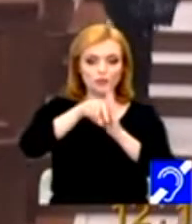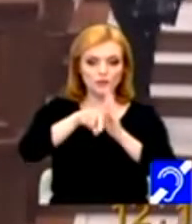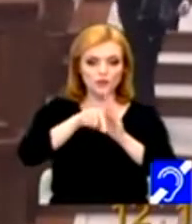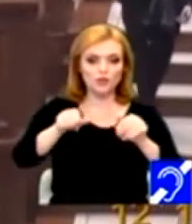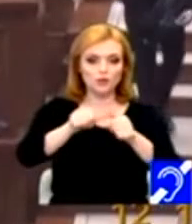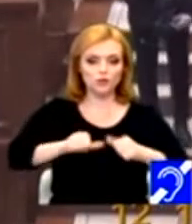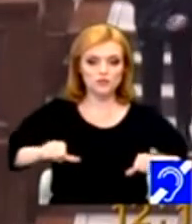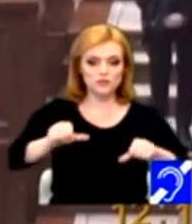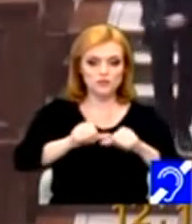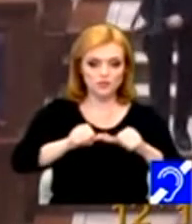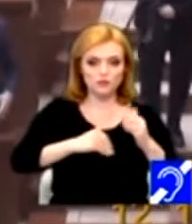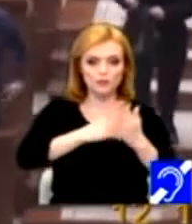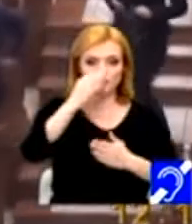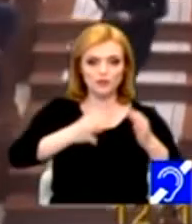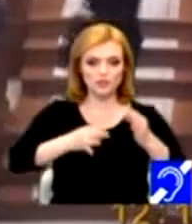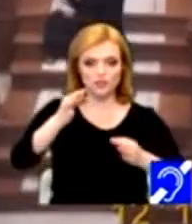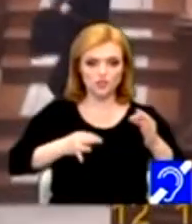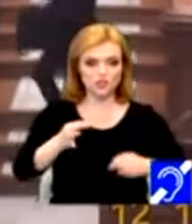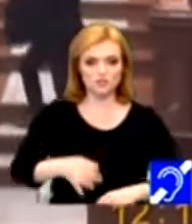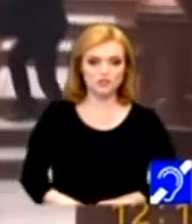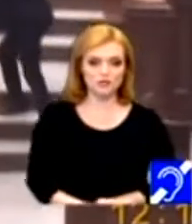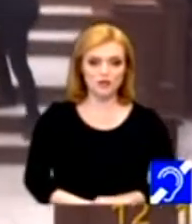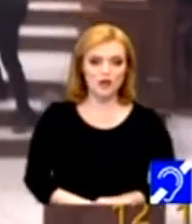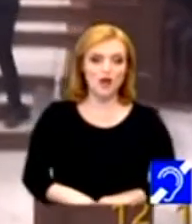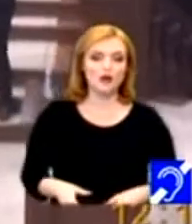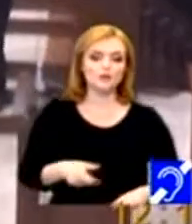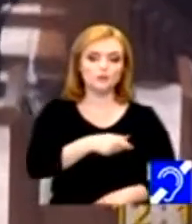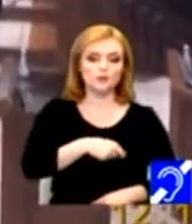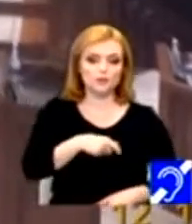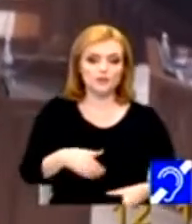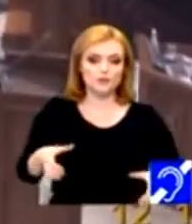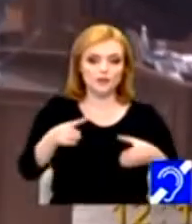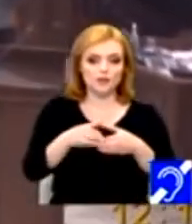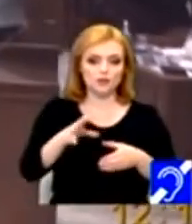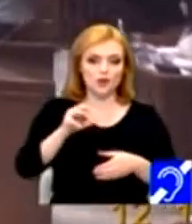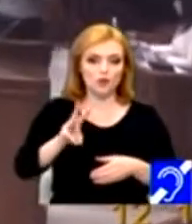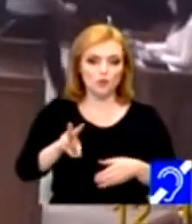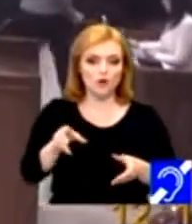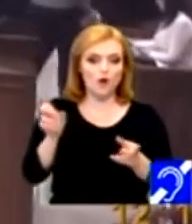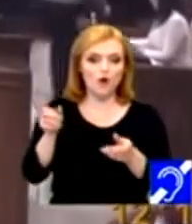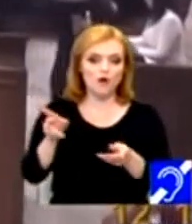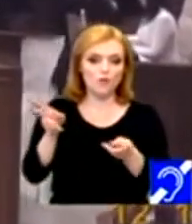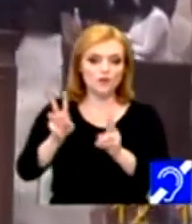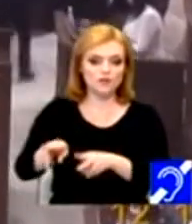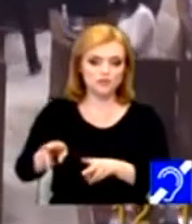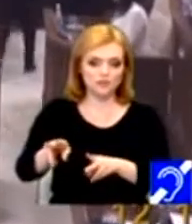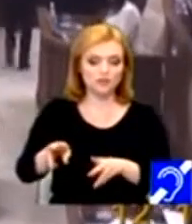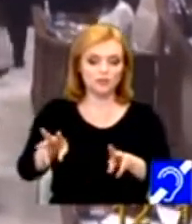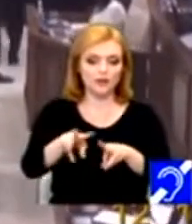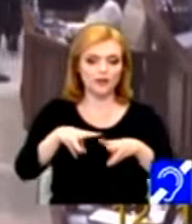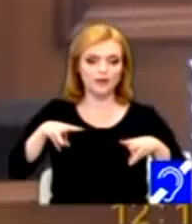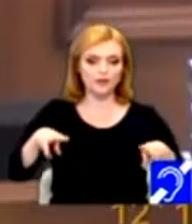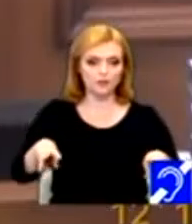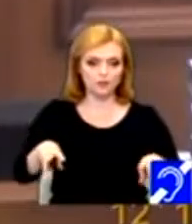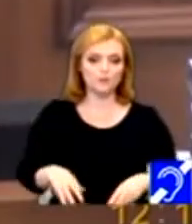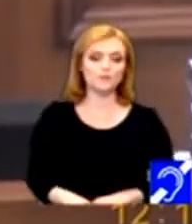proiect. Reprezentanții opoziției au părăsit sala de ședințe când proiectul a fost supus votului și spun că prin suplimentarea numărului de membri